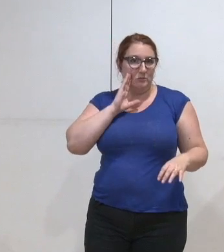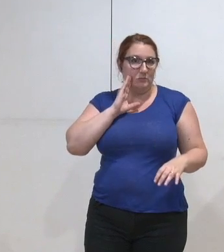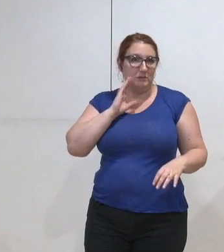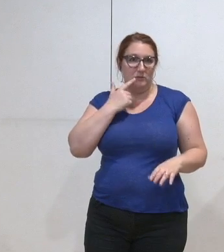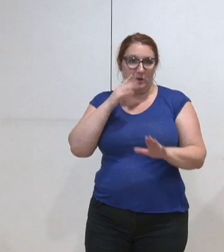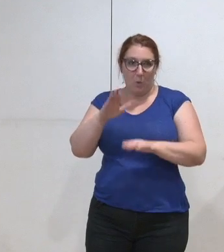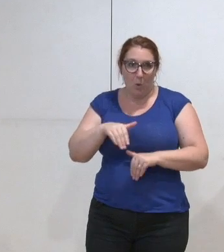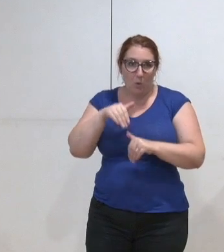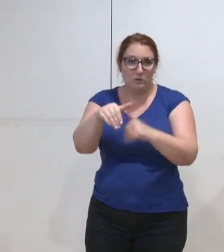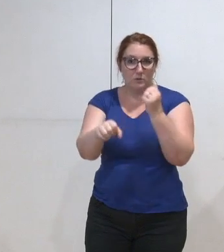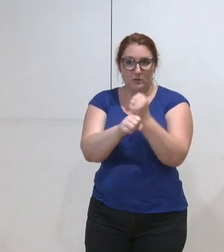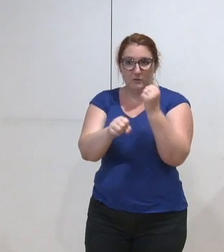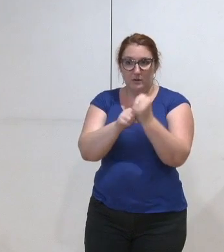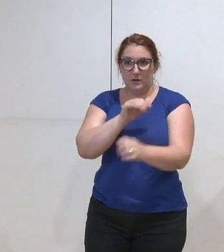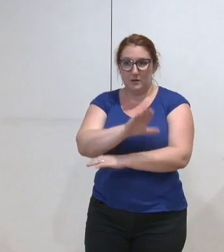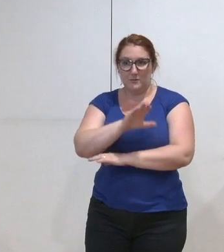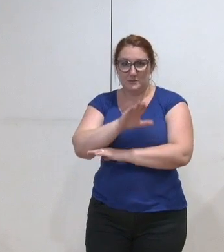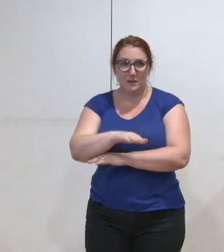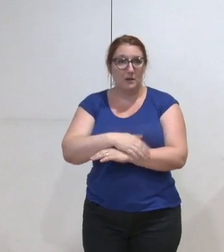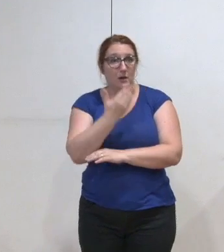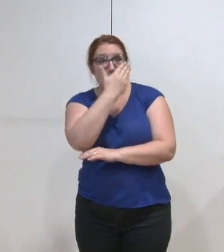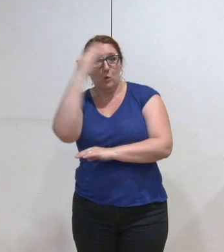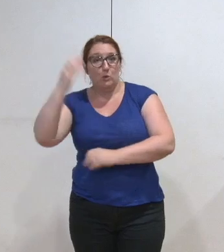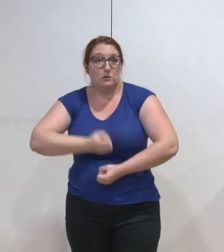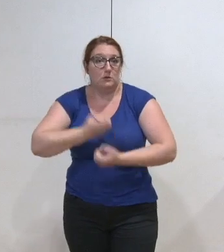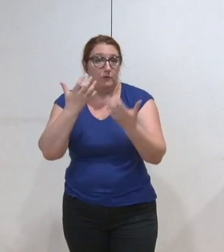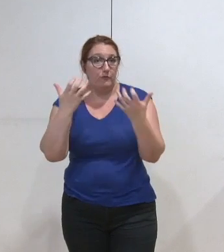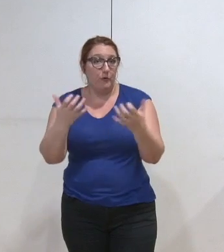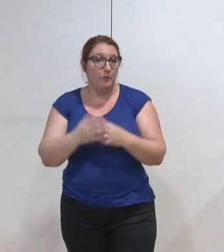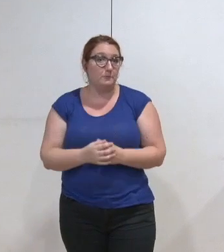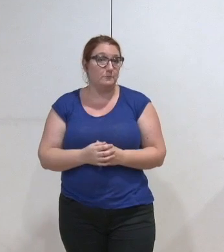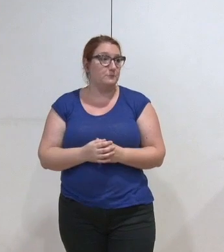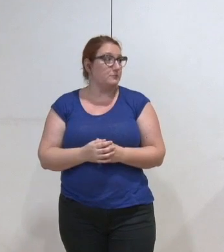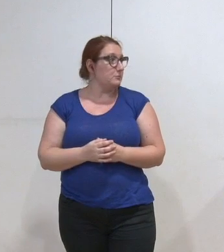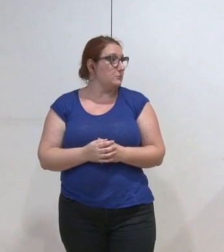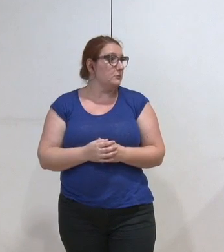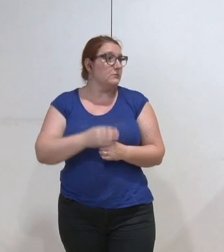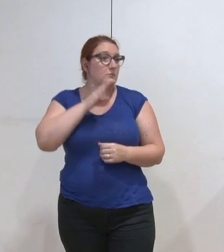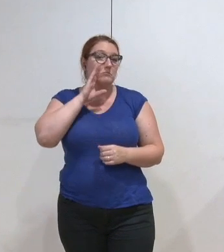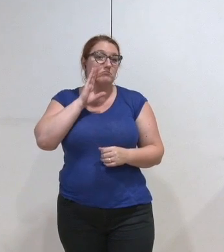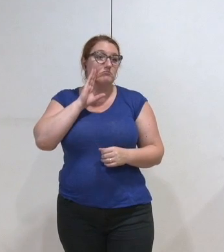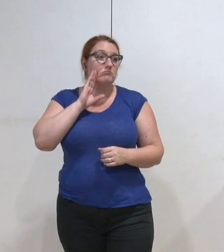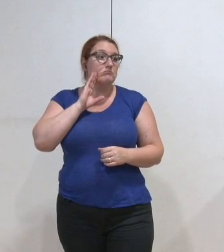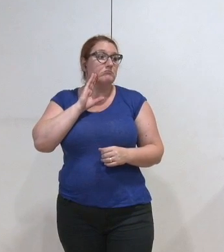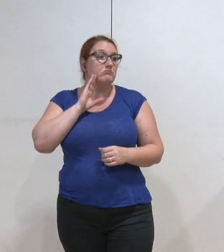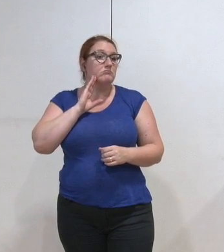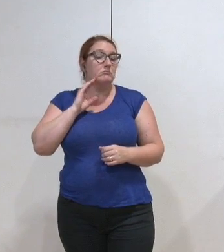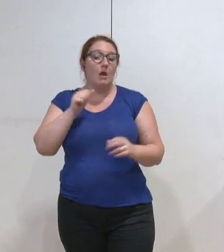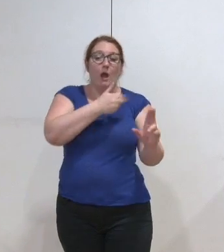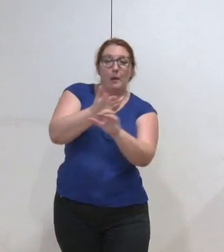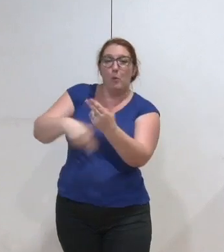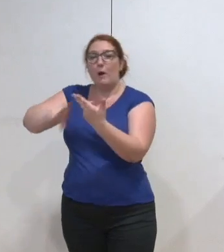continuons à travailler comme cela y y a-t-il d'autres prises de parole je vous invite à éviter les